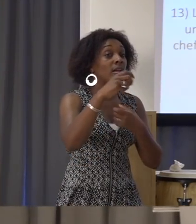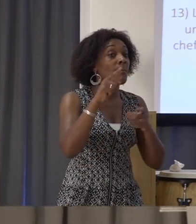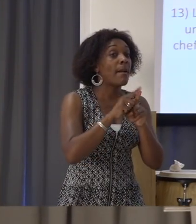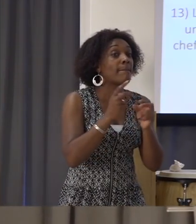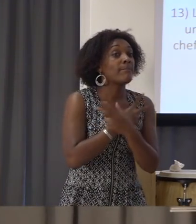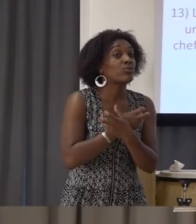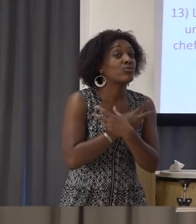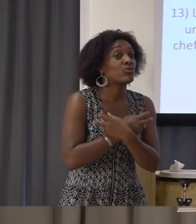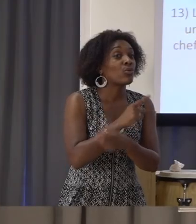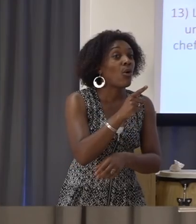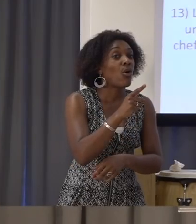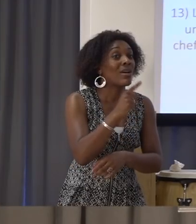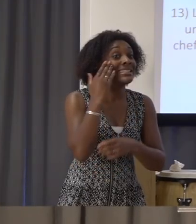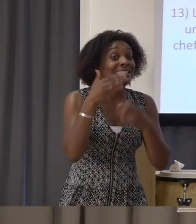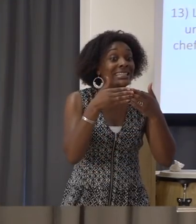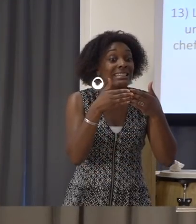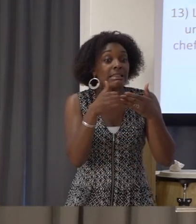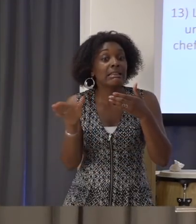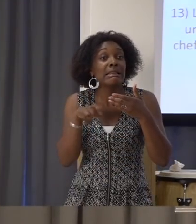attendent. Les loups vous attendent là-bas